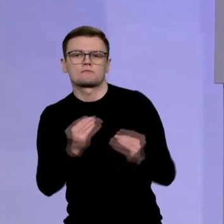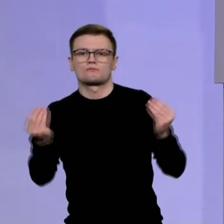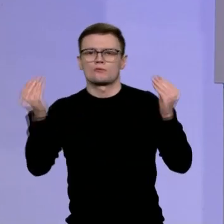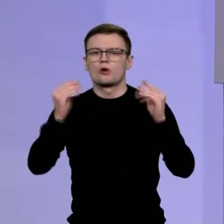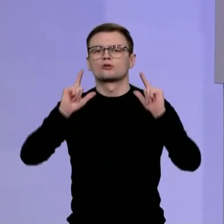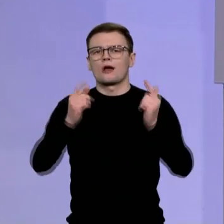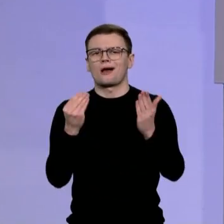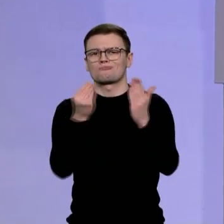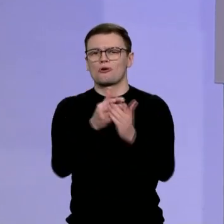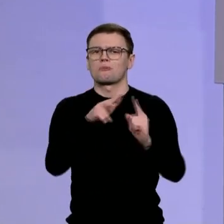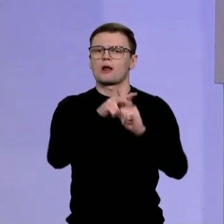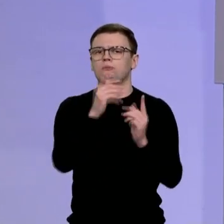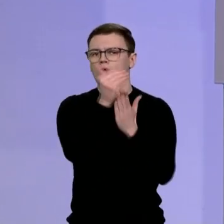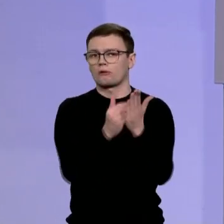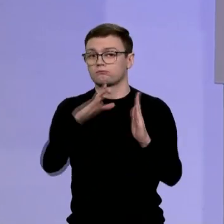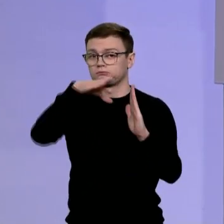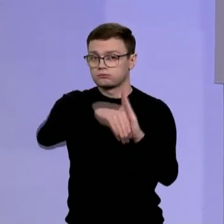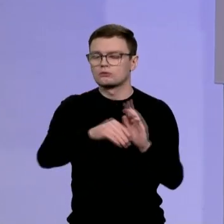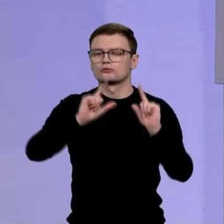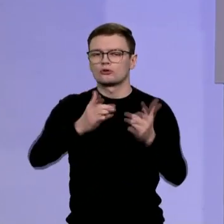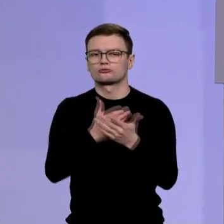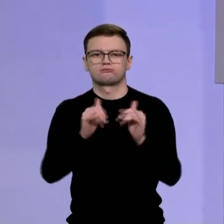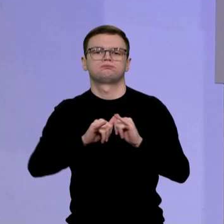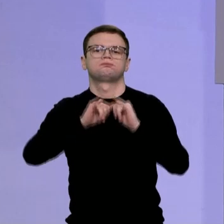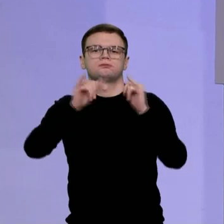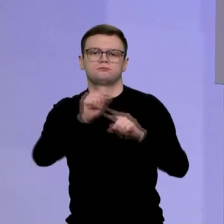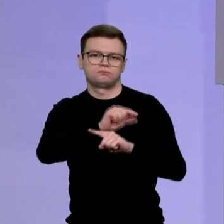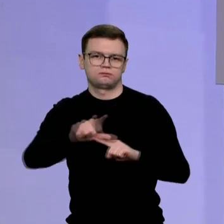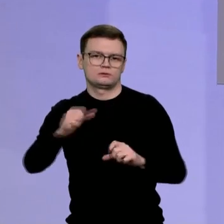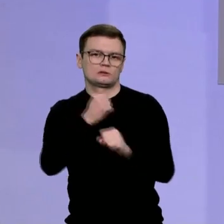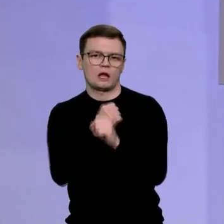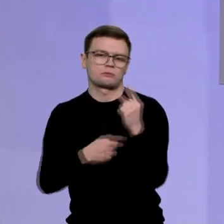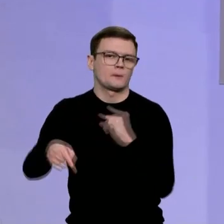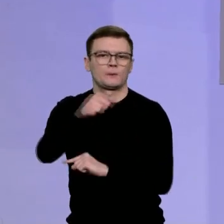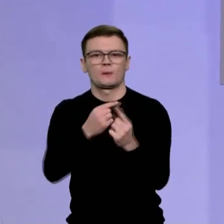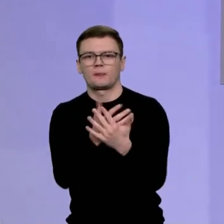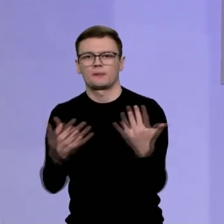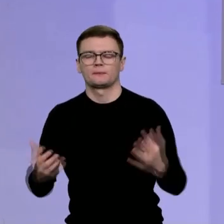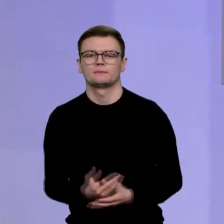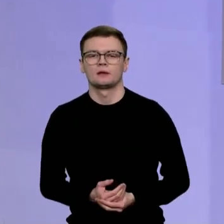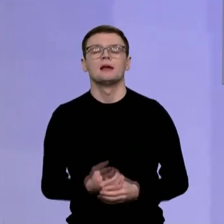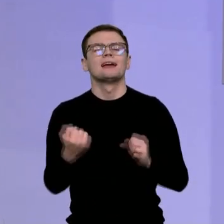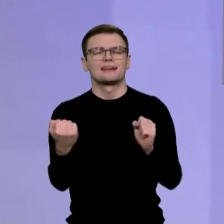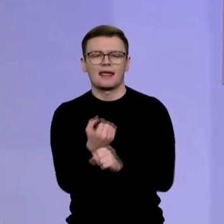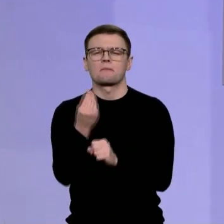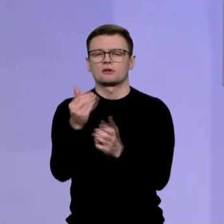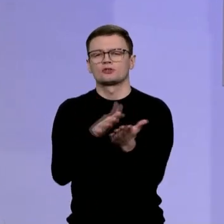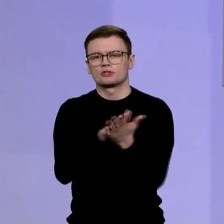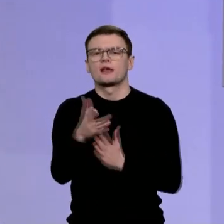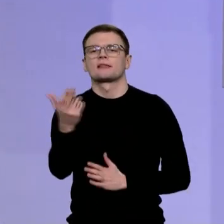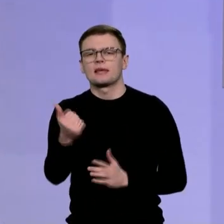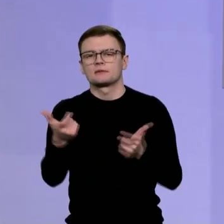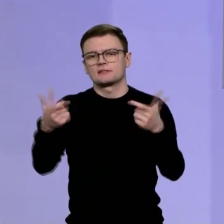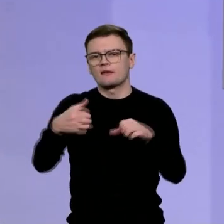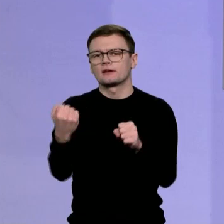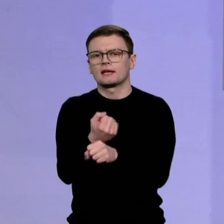programoje ir taip įsilieti į darbo rinką Šiauliuose. Žinoma, tai reikalauja investicijų ir savivaldybė taip pat turėtų prisidėti, kad na, verslas apmokytų tos